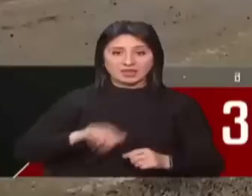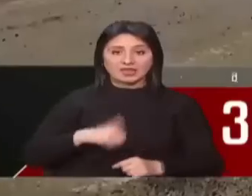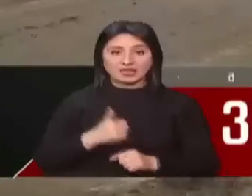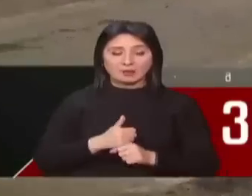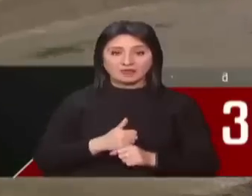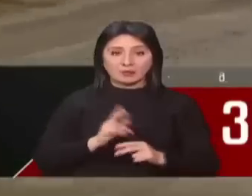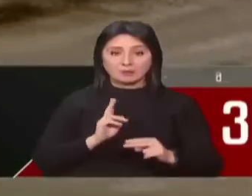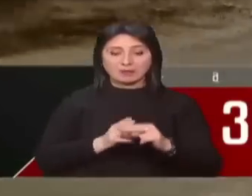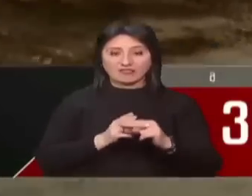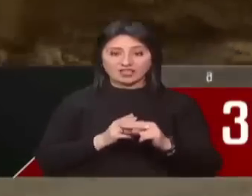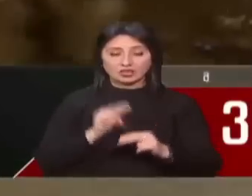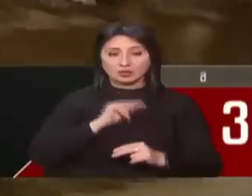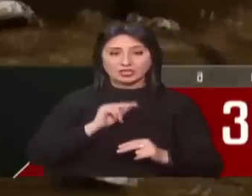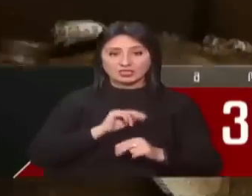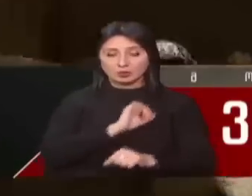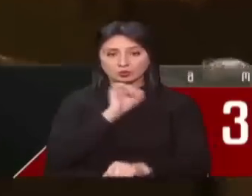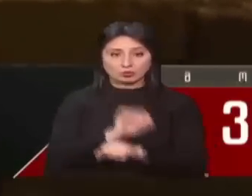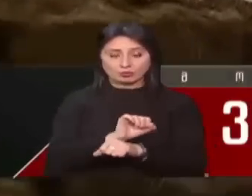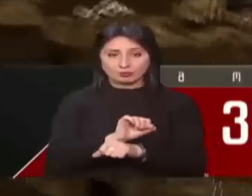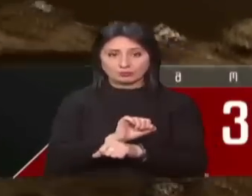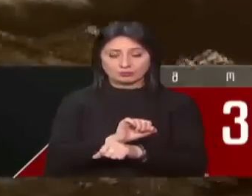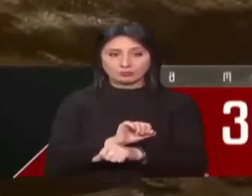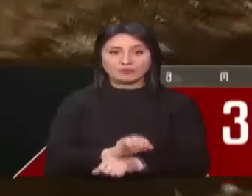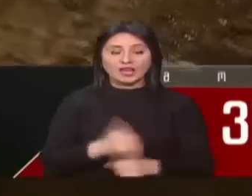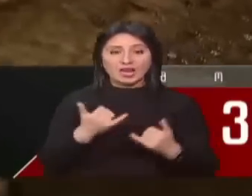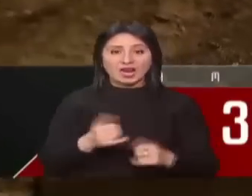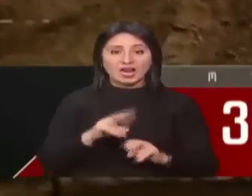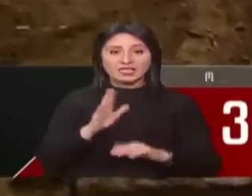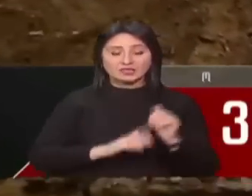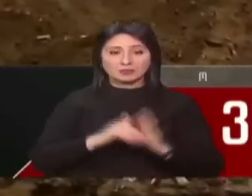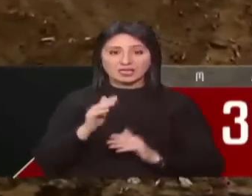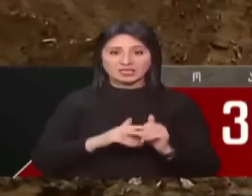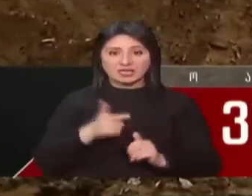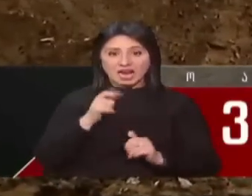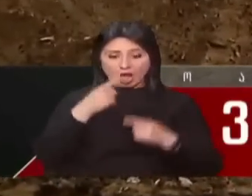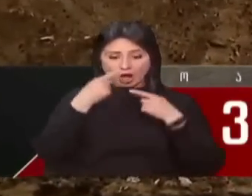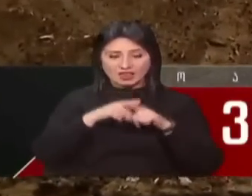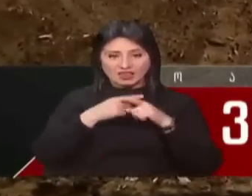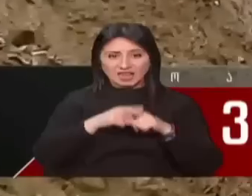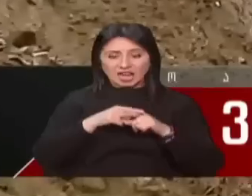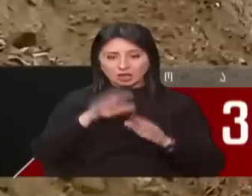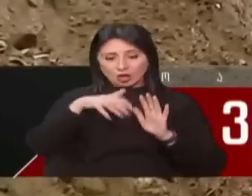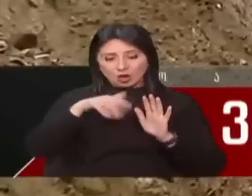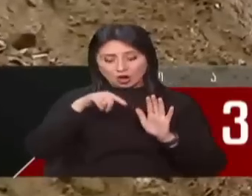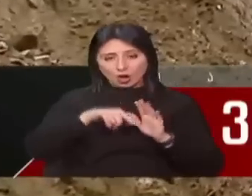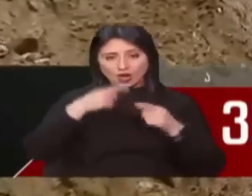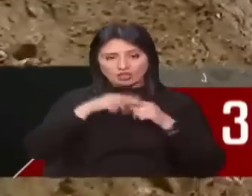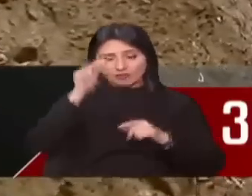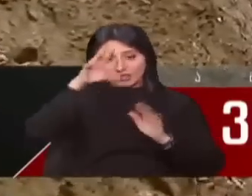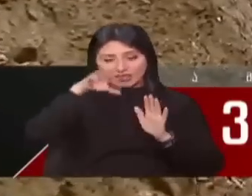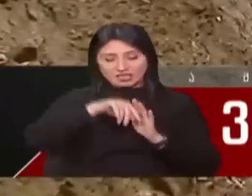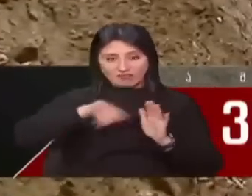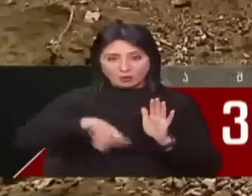დეპარტამენტს პრევენციულად სამუშაოების შეჩერება მოსთხოვეს. ახლა სპეციალისტები, გეოტექნიკოსები, გეოლოგები და ინჟინრები